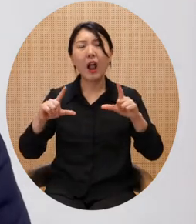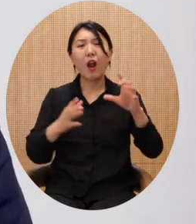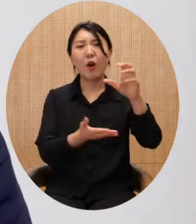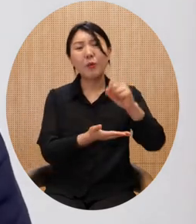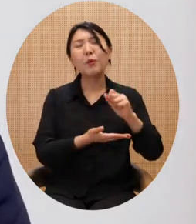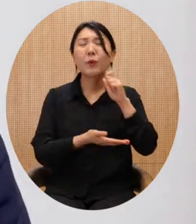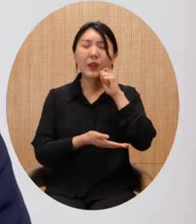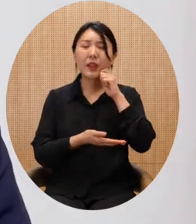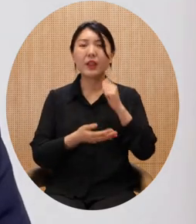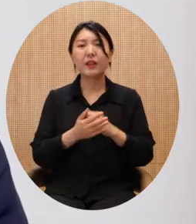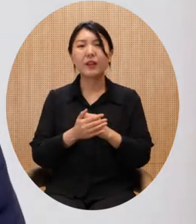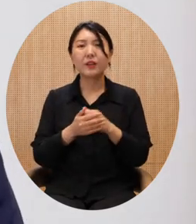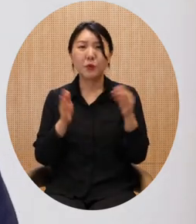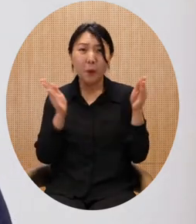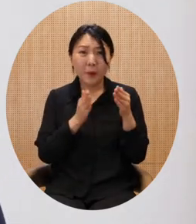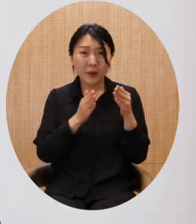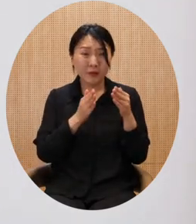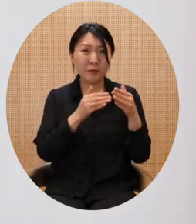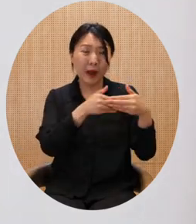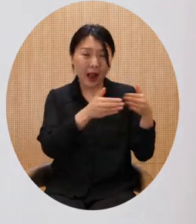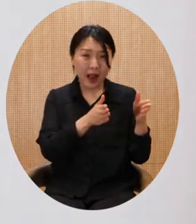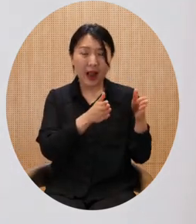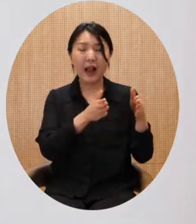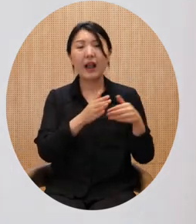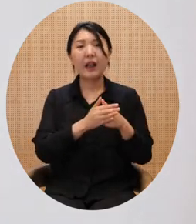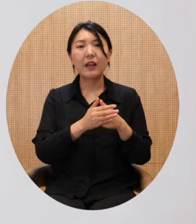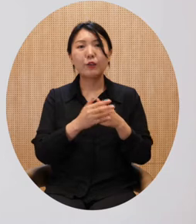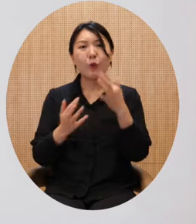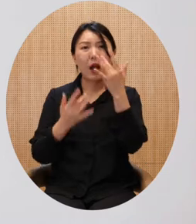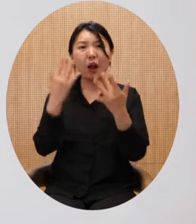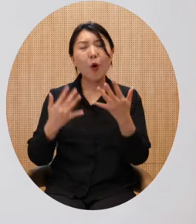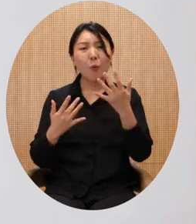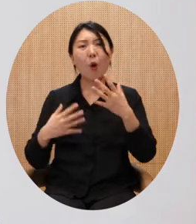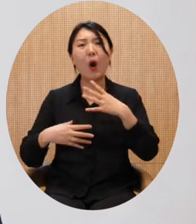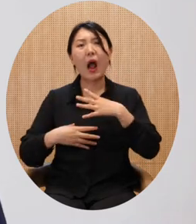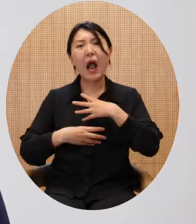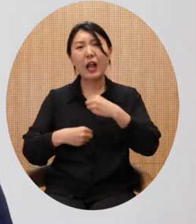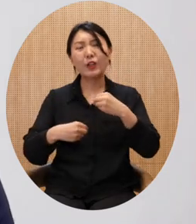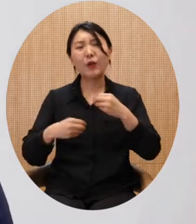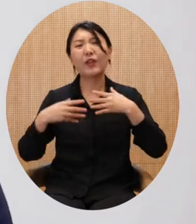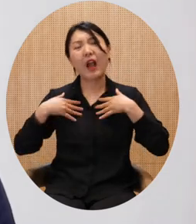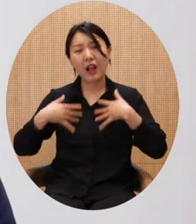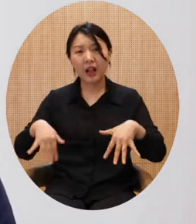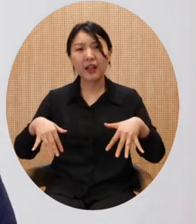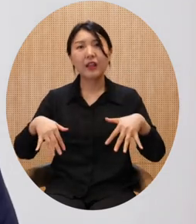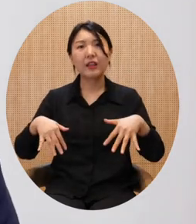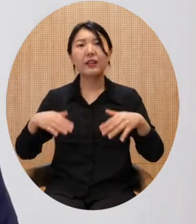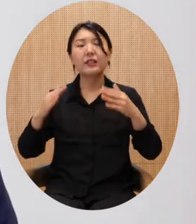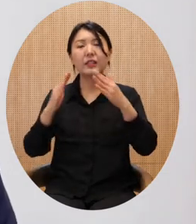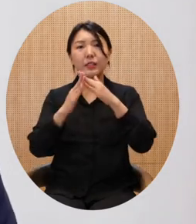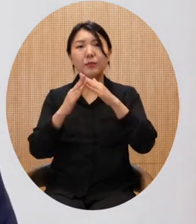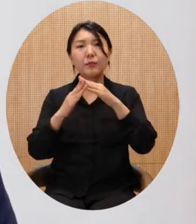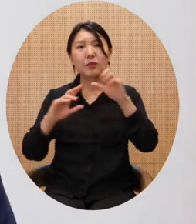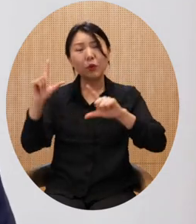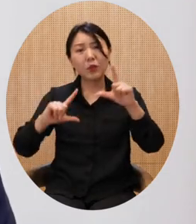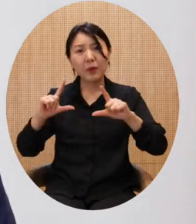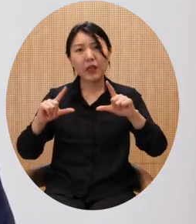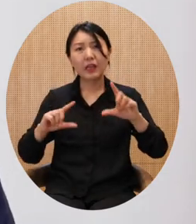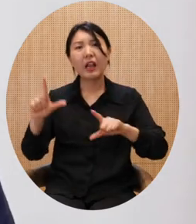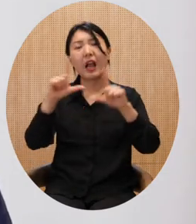않는 비좁은 쪽방, 화재 사고 등 안전에 취약한 주거 형태에 거주하는